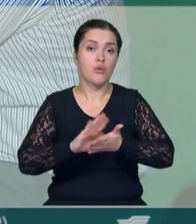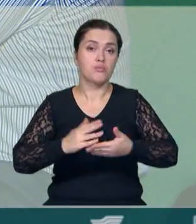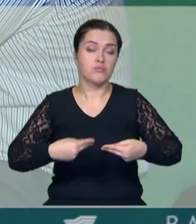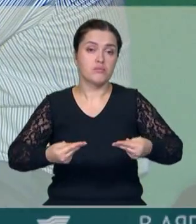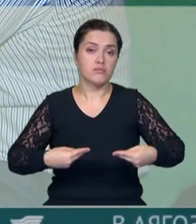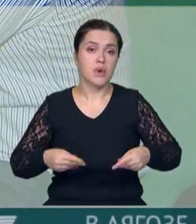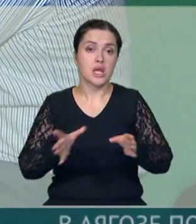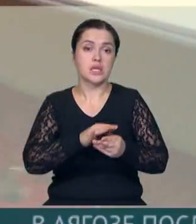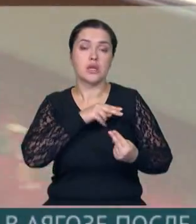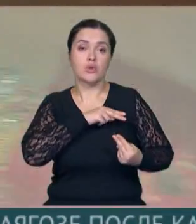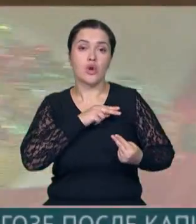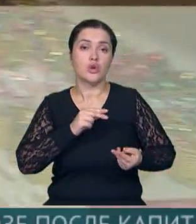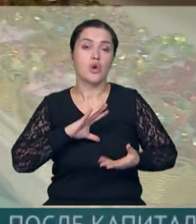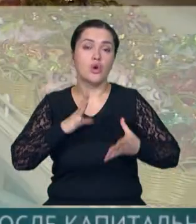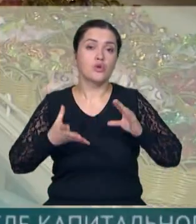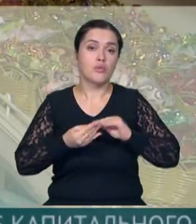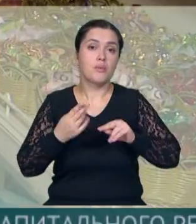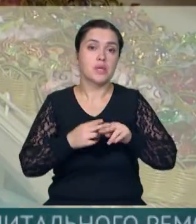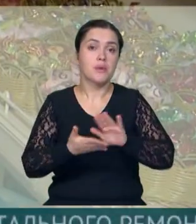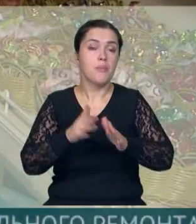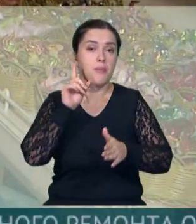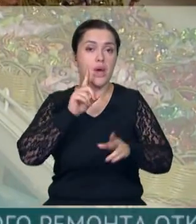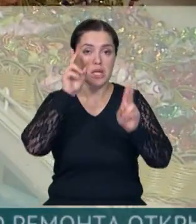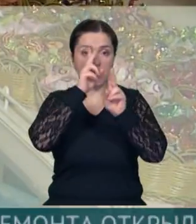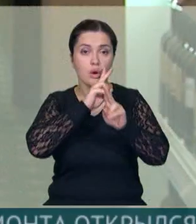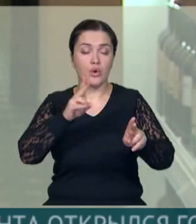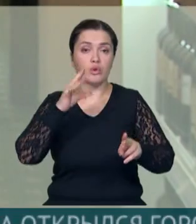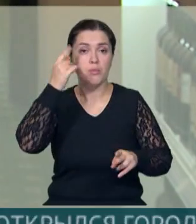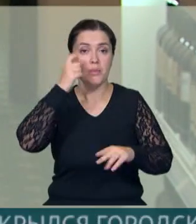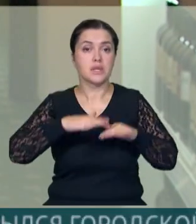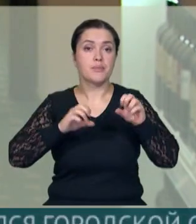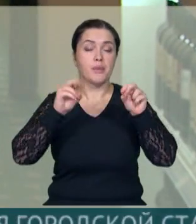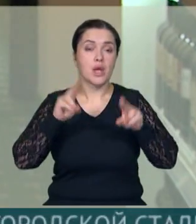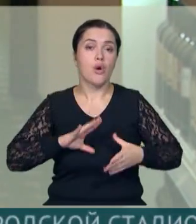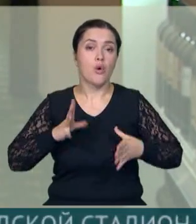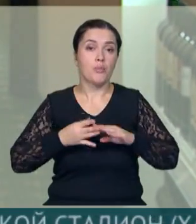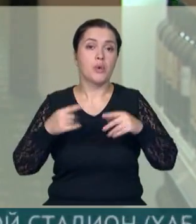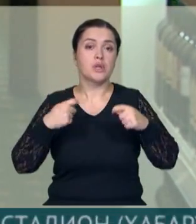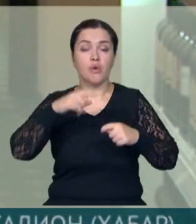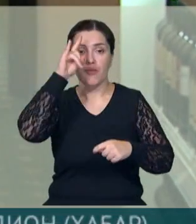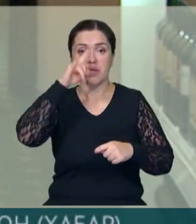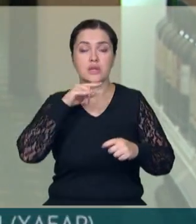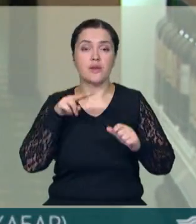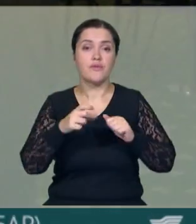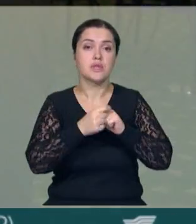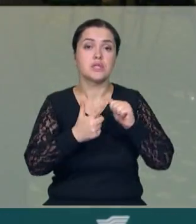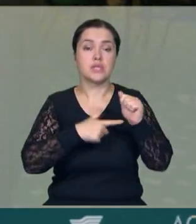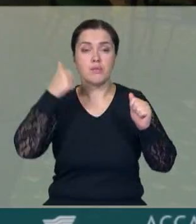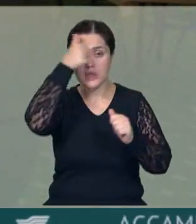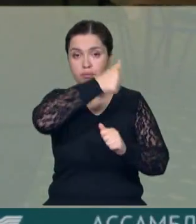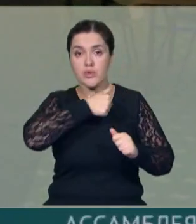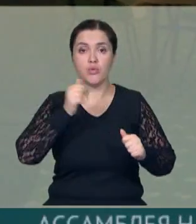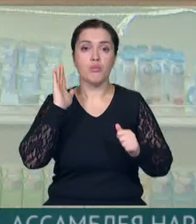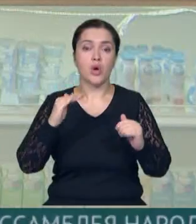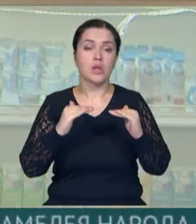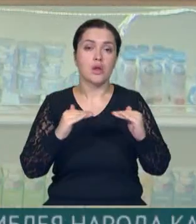России заключат договоры о сотрудничестве. Сумма этой сделки пока неизвестна. По прогнозу экспертов, объем розничной торговли в Казахстане в